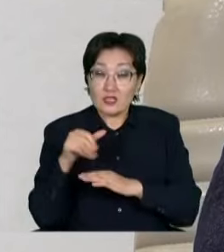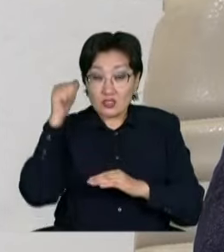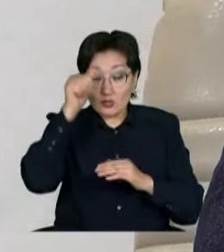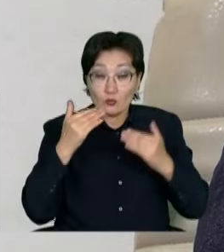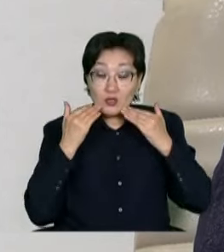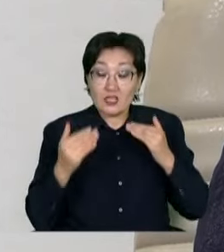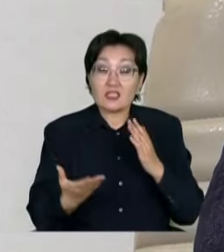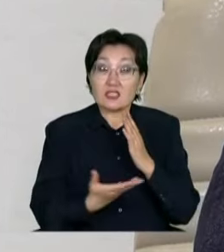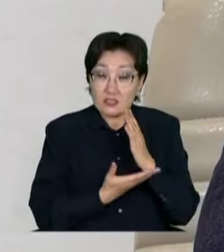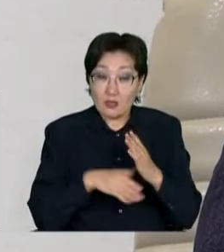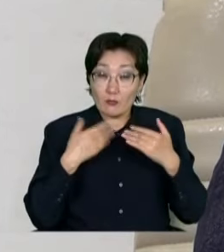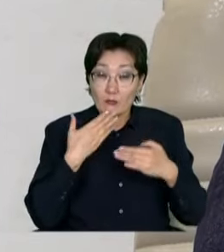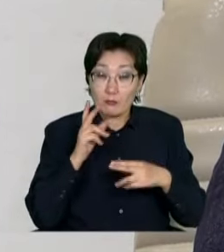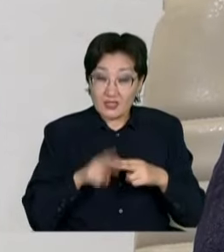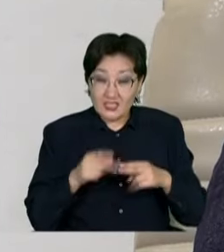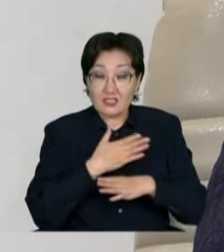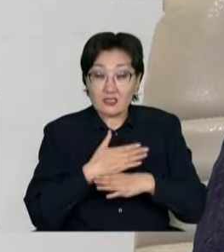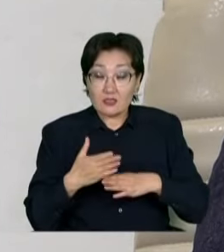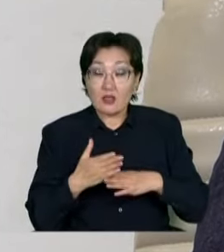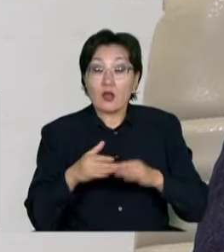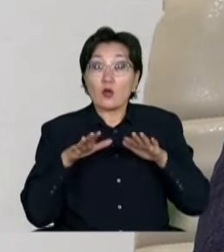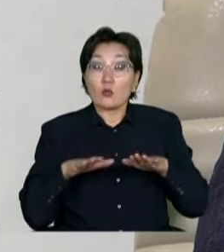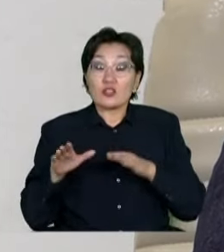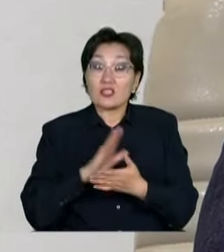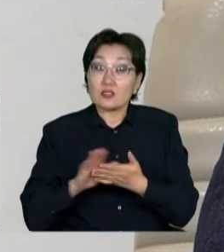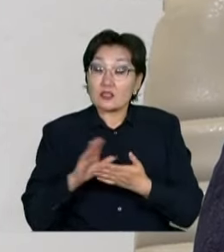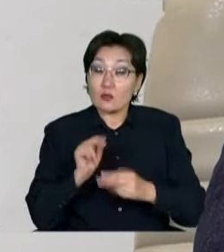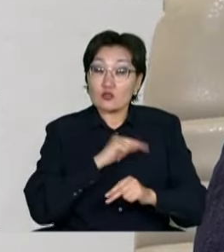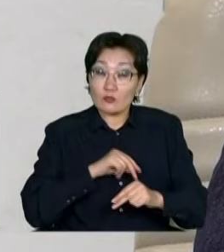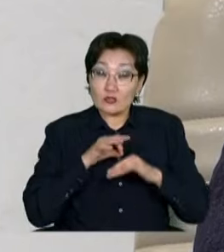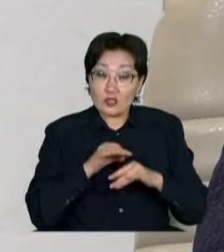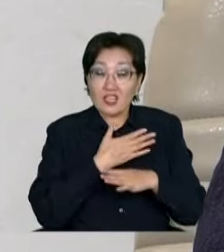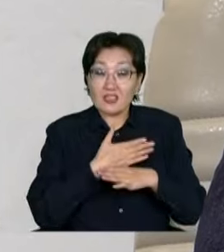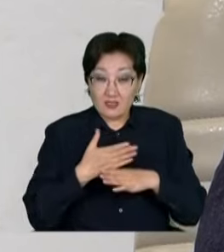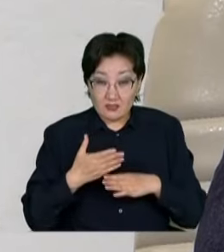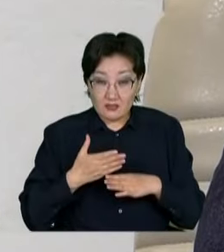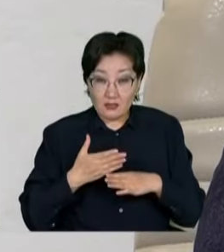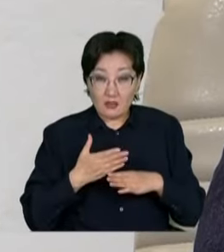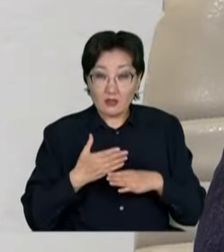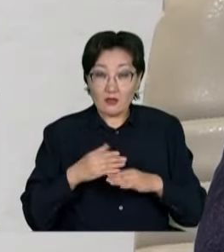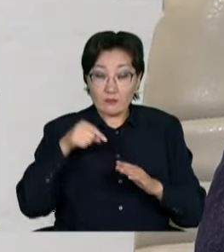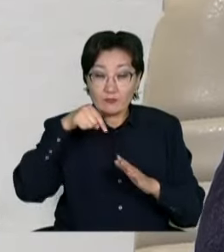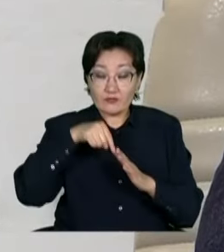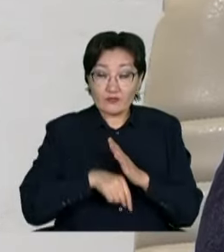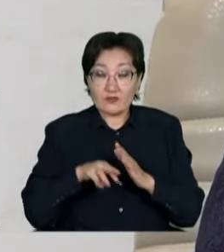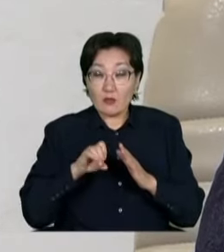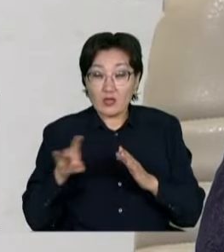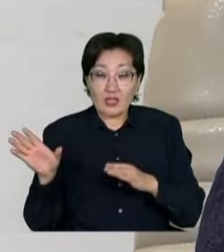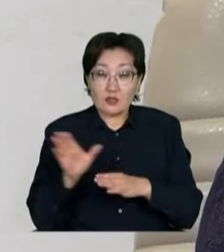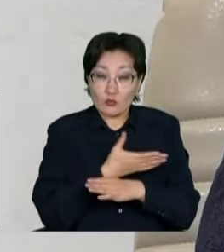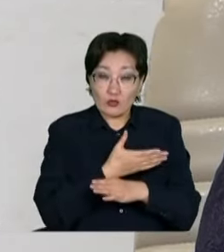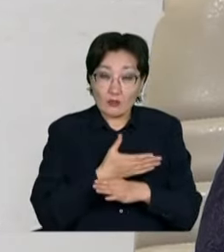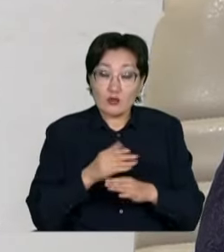шейін кесіліп болады. Кесіліп болғаннан кейін оның орын тазарту жұмыстар жүреді. Жаңағы түбірлерін алу жүреді, одан бөлек